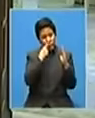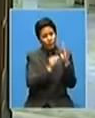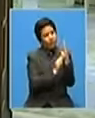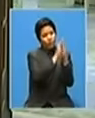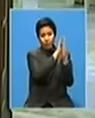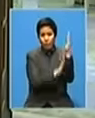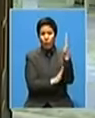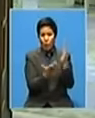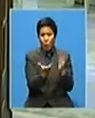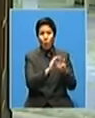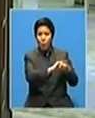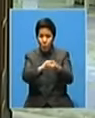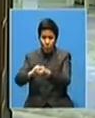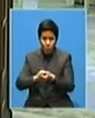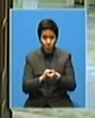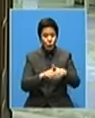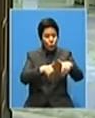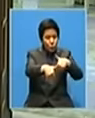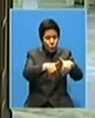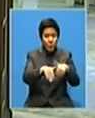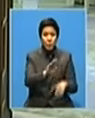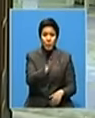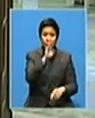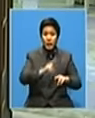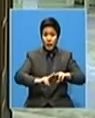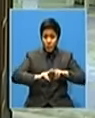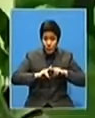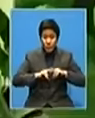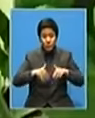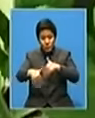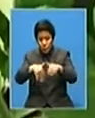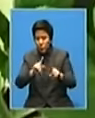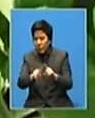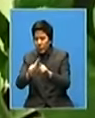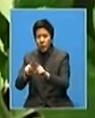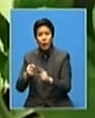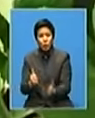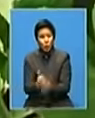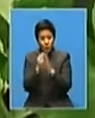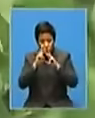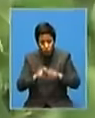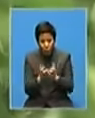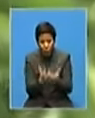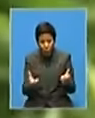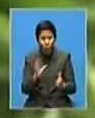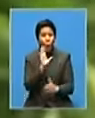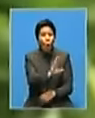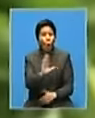ได้มีการร่วมมือกับชุมชนท้องถิ่นภาคเอกชนในพื้นที่ช่วยกันวิจัยและพัฒนาสินค้าท้องถิ่นด้